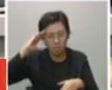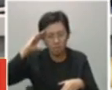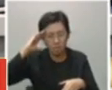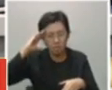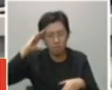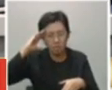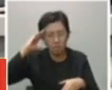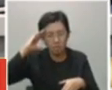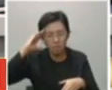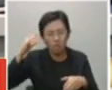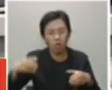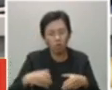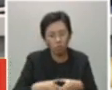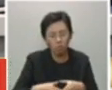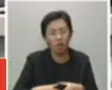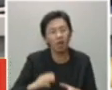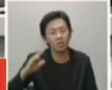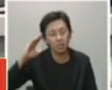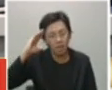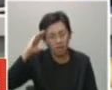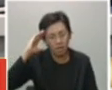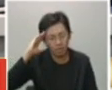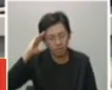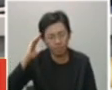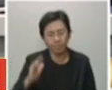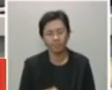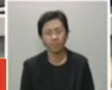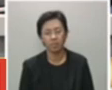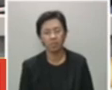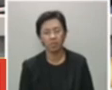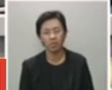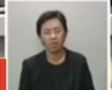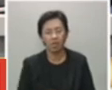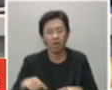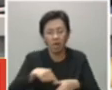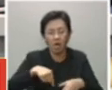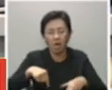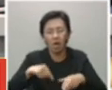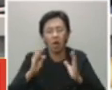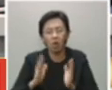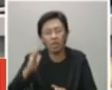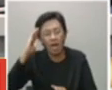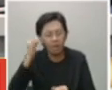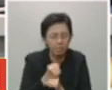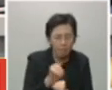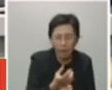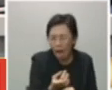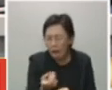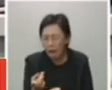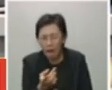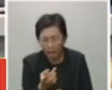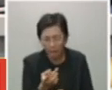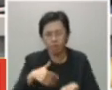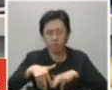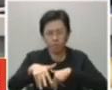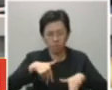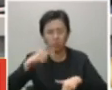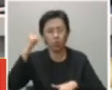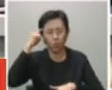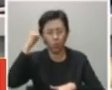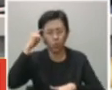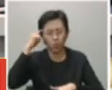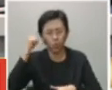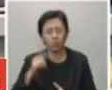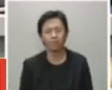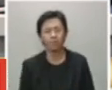ของท่านพลเอกประยุทธ์เนี่ยจะออกไปปฏิบัติการกันแบบไหนอย่างไรเนี่ยนะครับคนเขารู้หมด